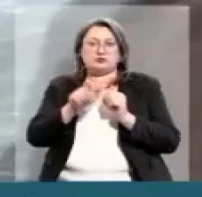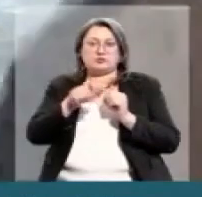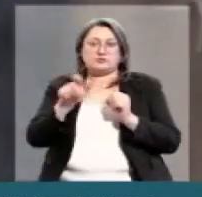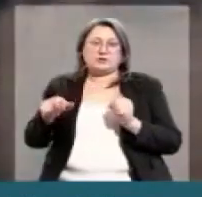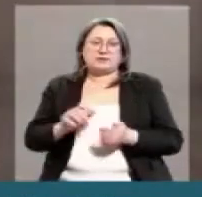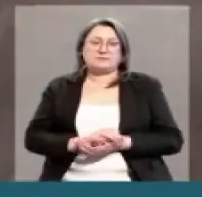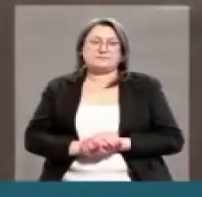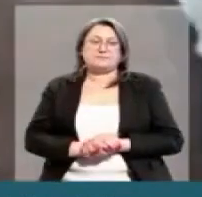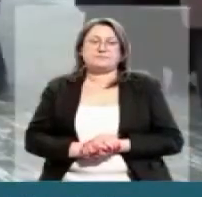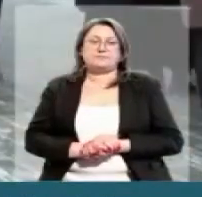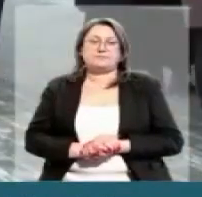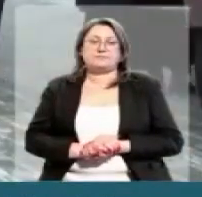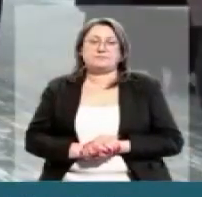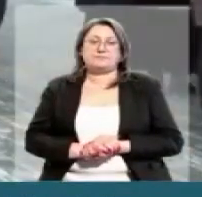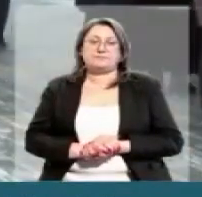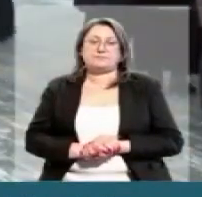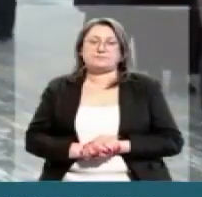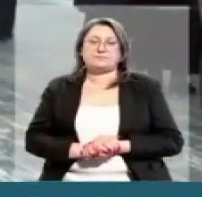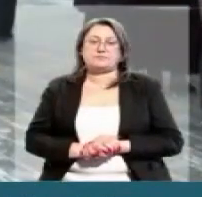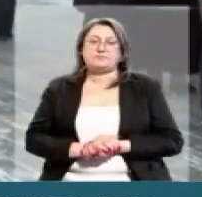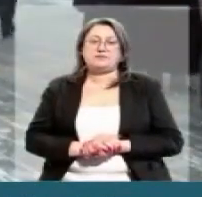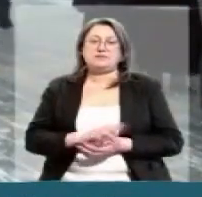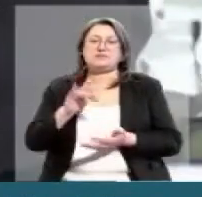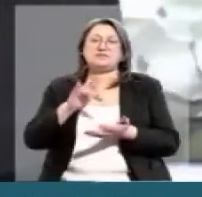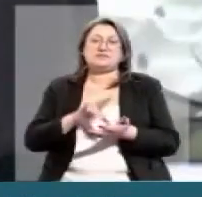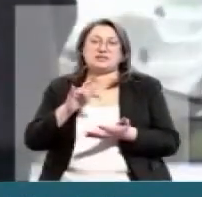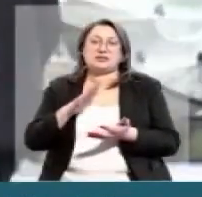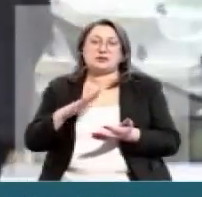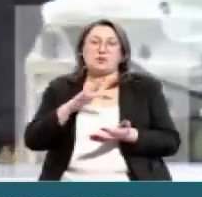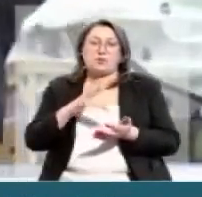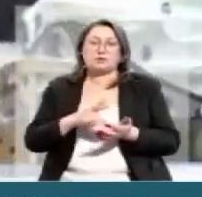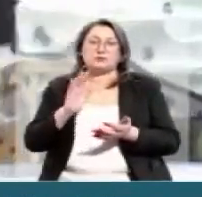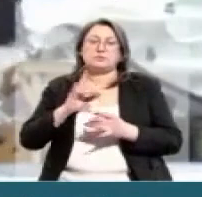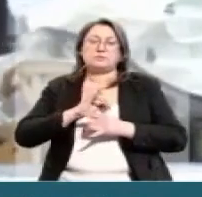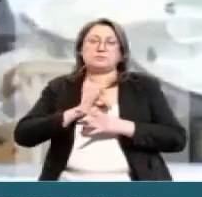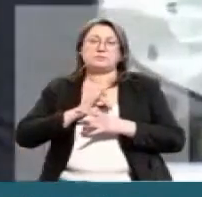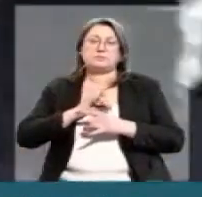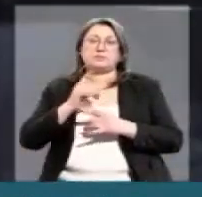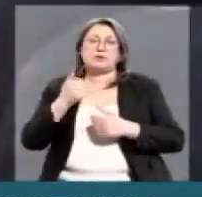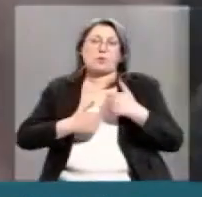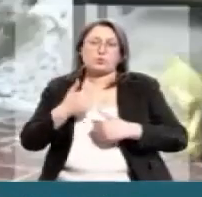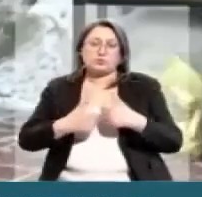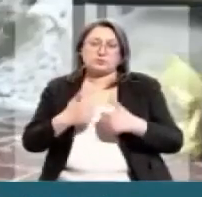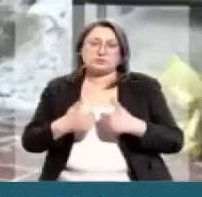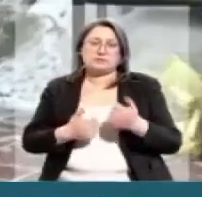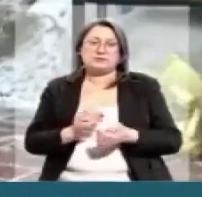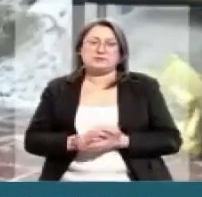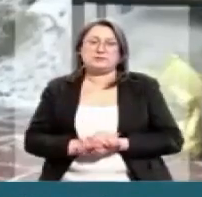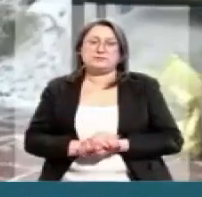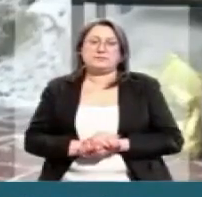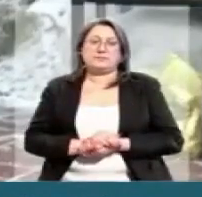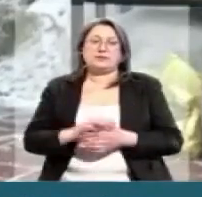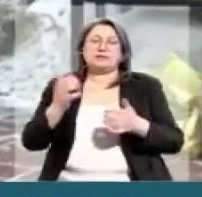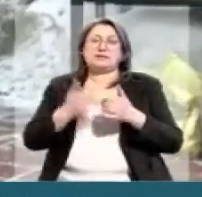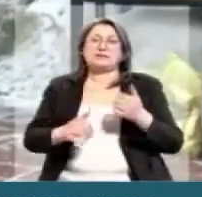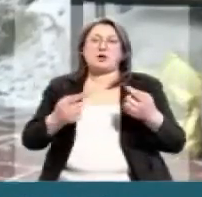аясында облыс орталығында екі байқау өтеді. Біріншісі үй иелері ұйымдарының арасында. Екіншісі барлық меншік нысанындағы ұйымдар мен кәсіп